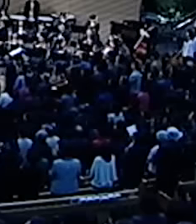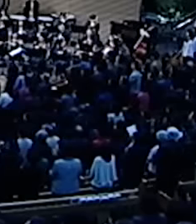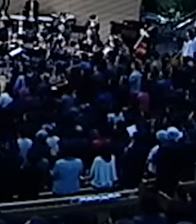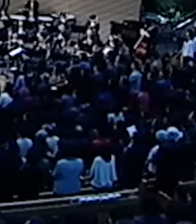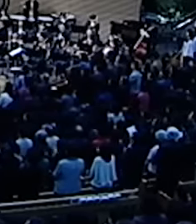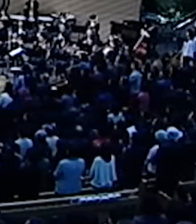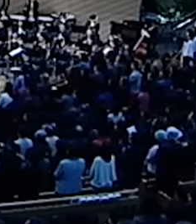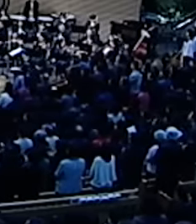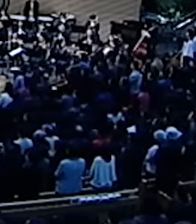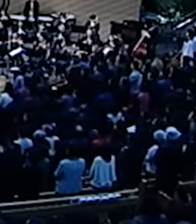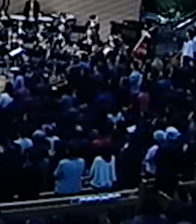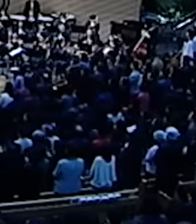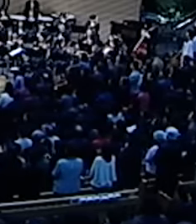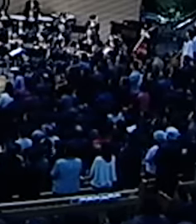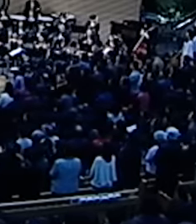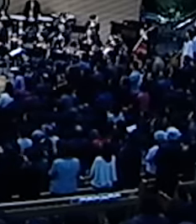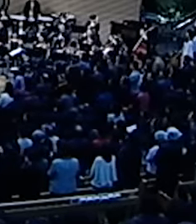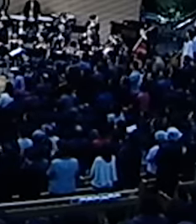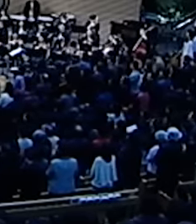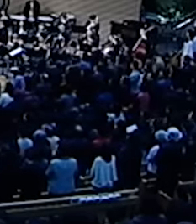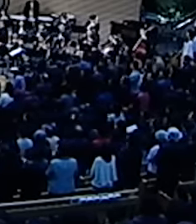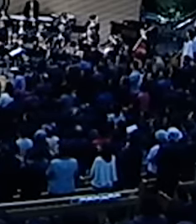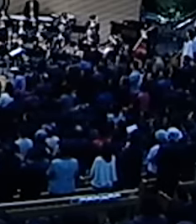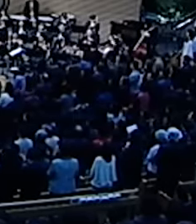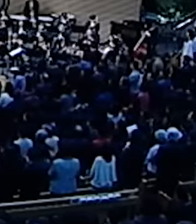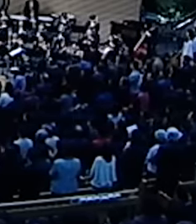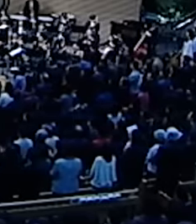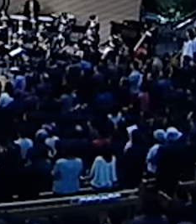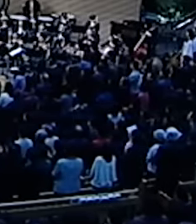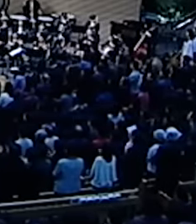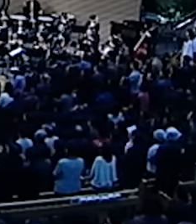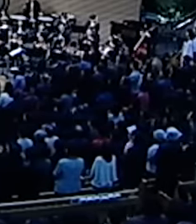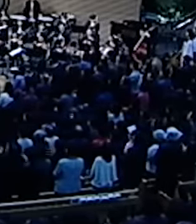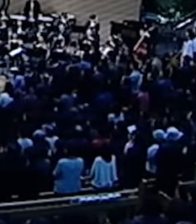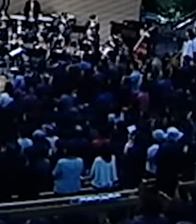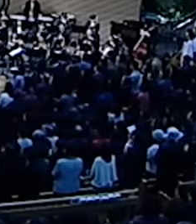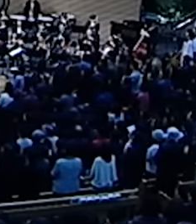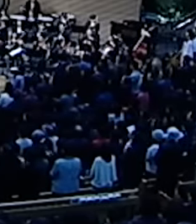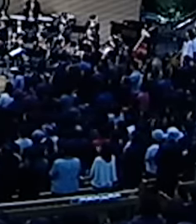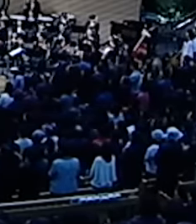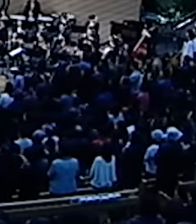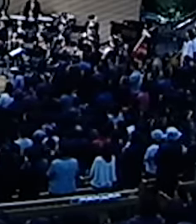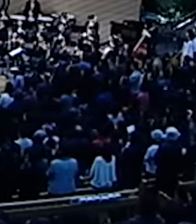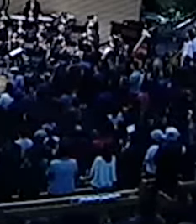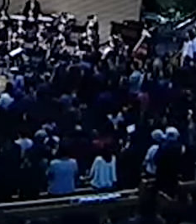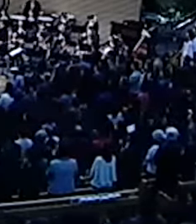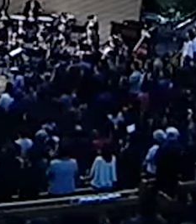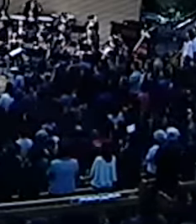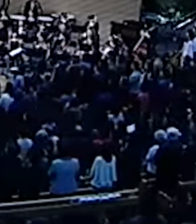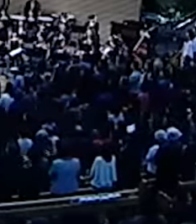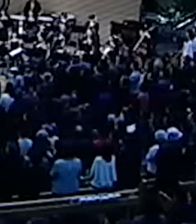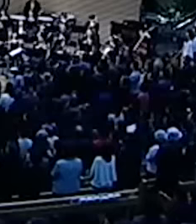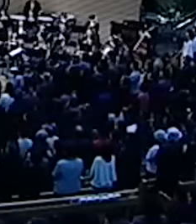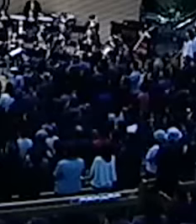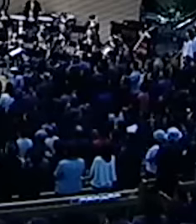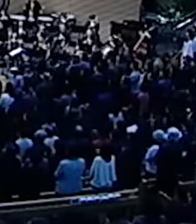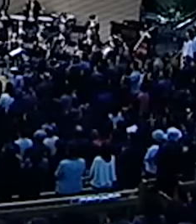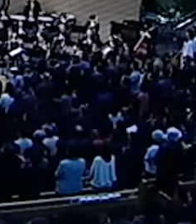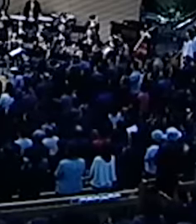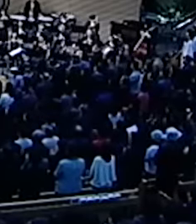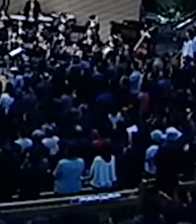반걸음 주 예수와 함께 날마다